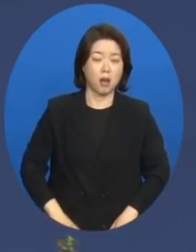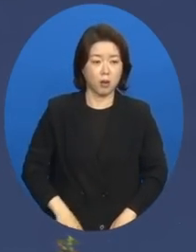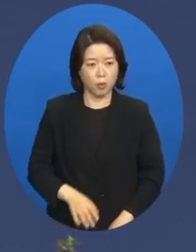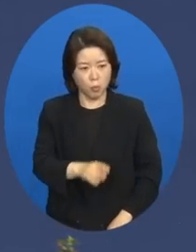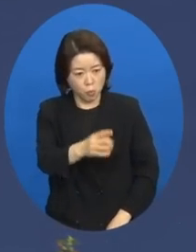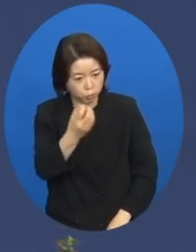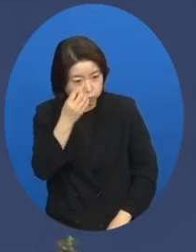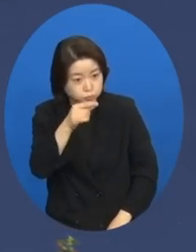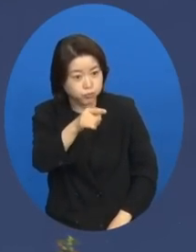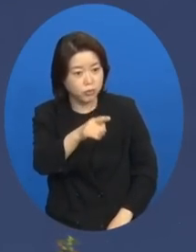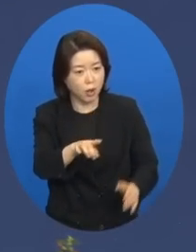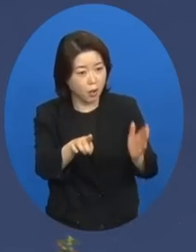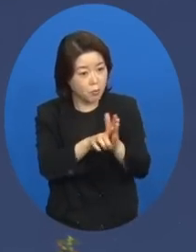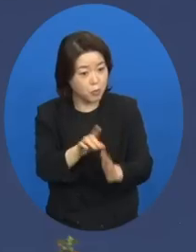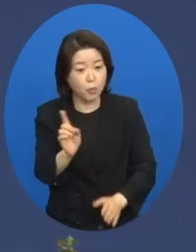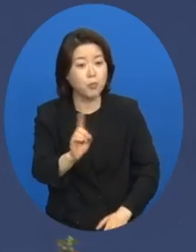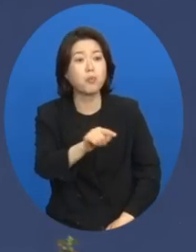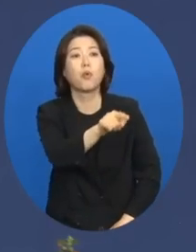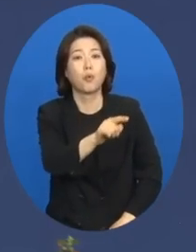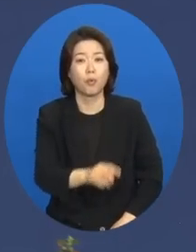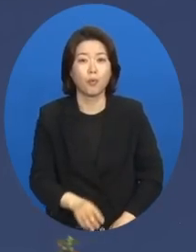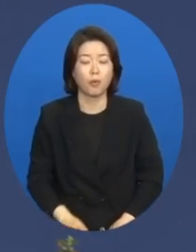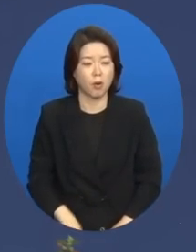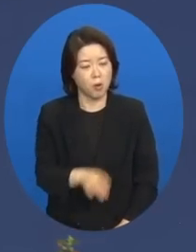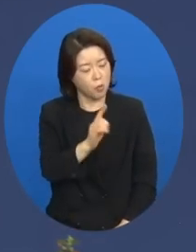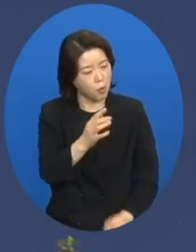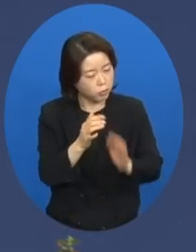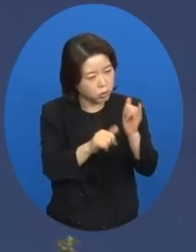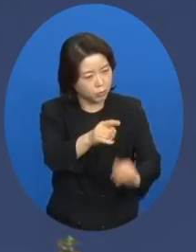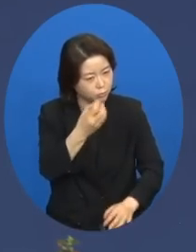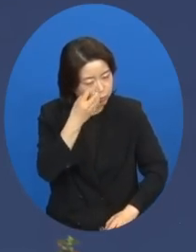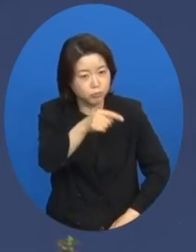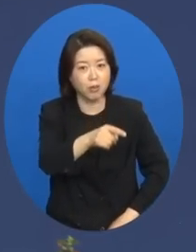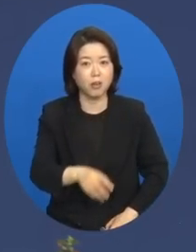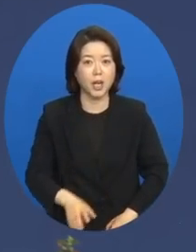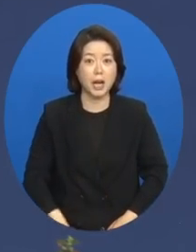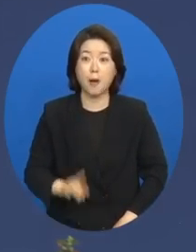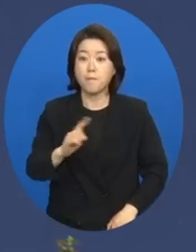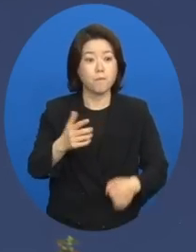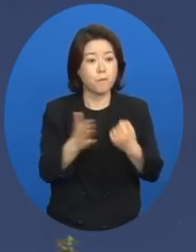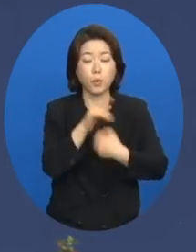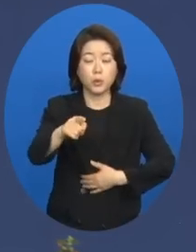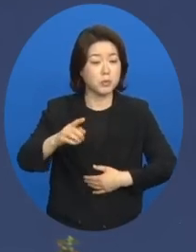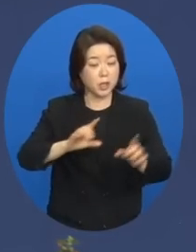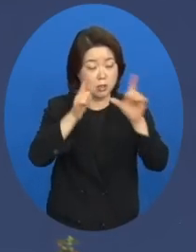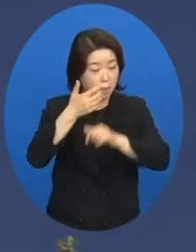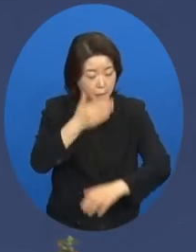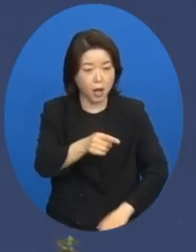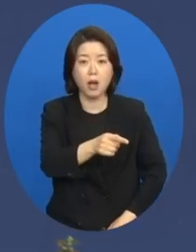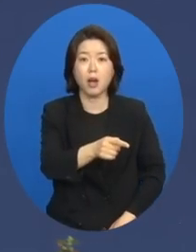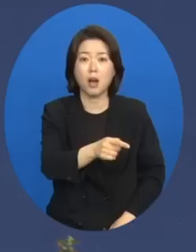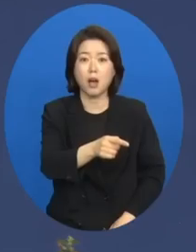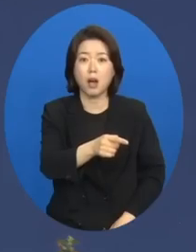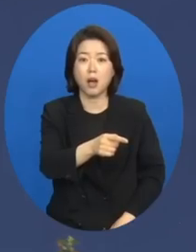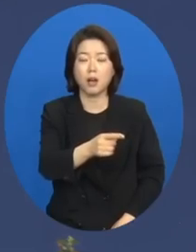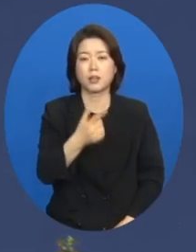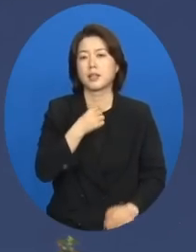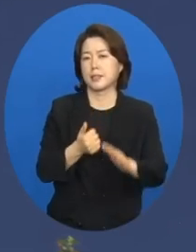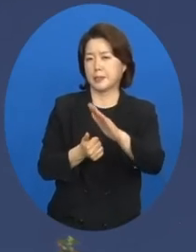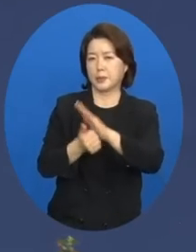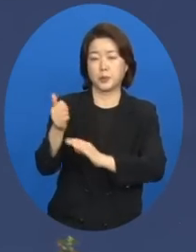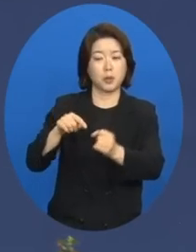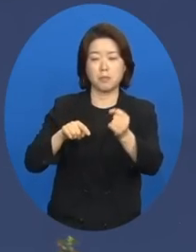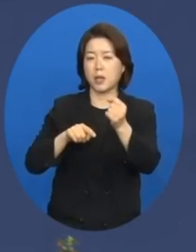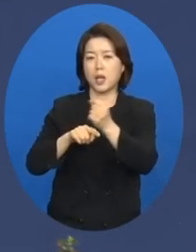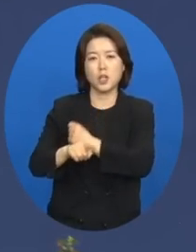도대체 뭔 믿는 구석이 있어서 저래? 아니 저 인간 도대체 뭐 때문에 저렇게 살 수 있는 거야? 소망의 이유를 묻지